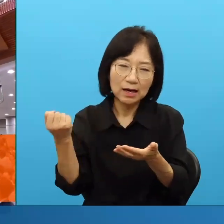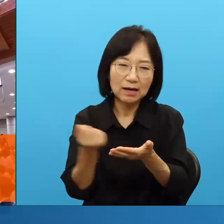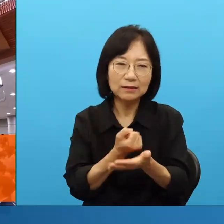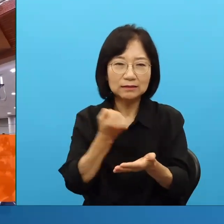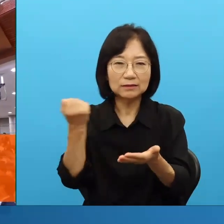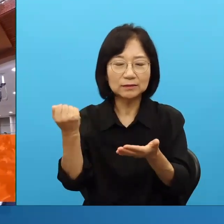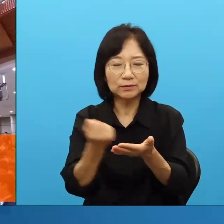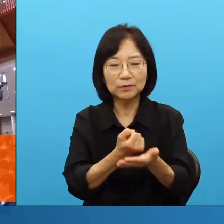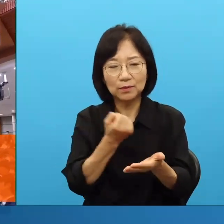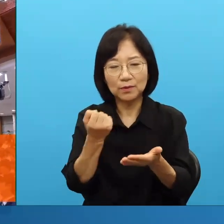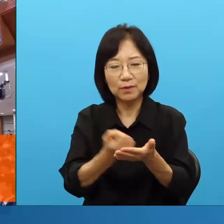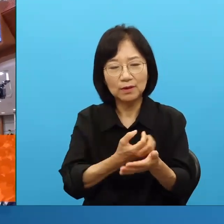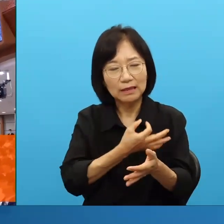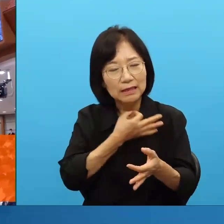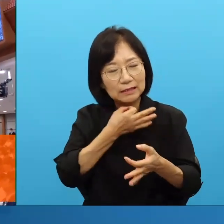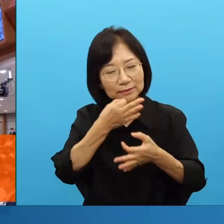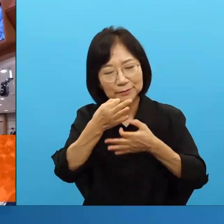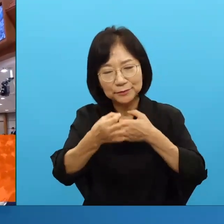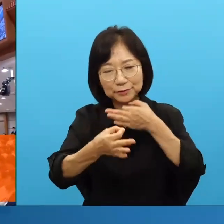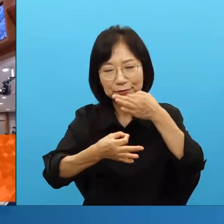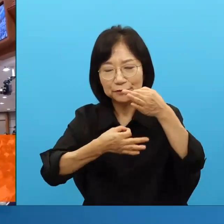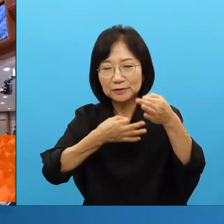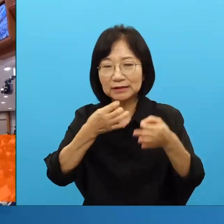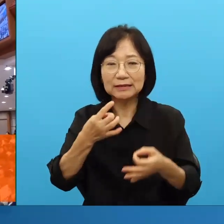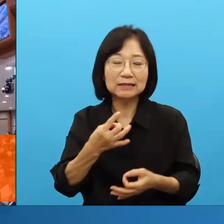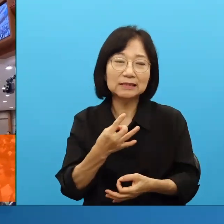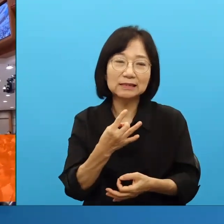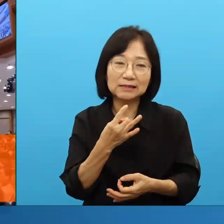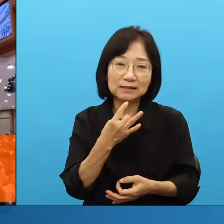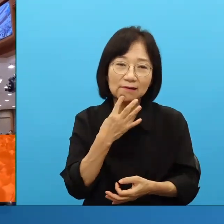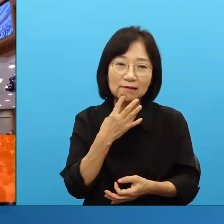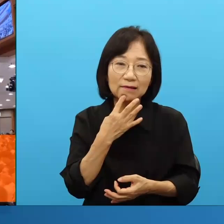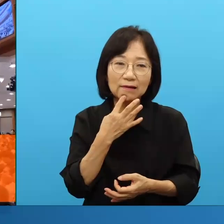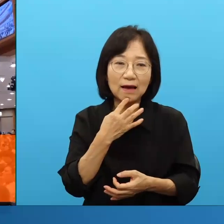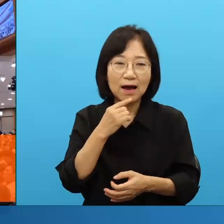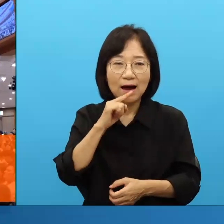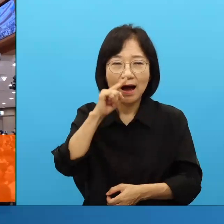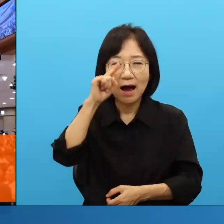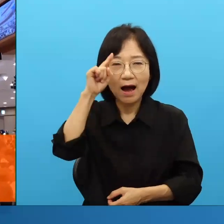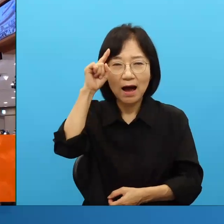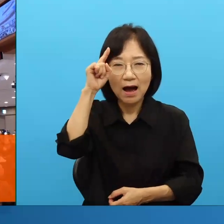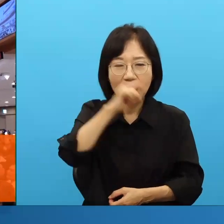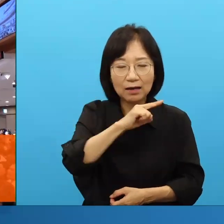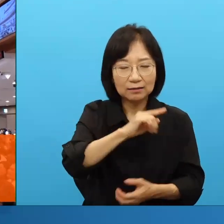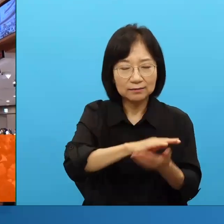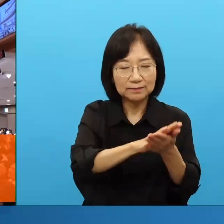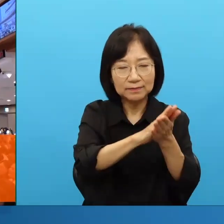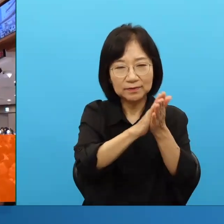Oh.